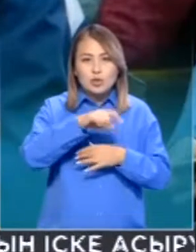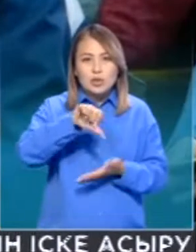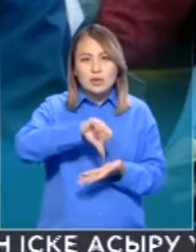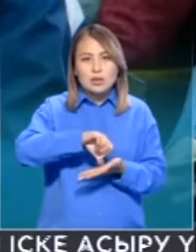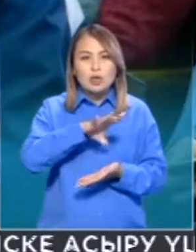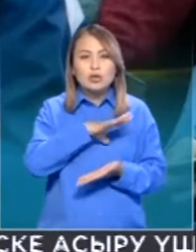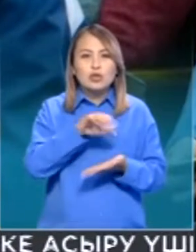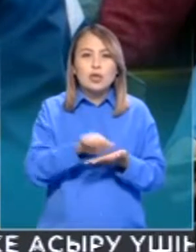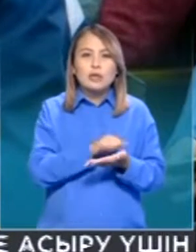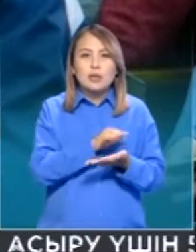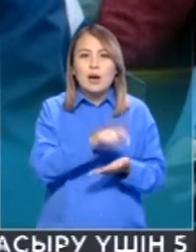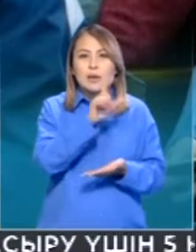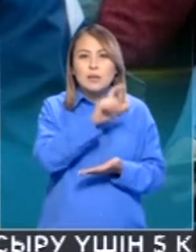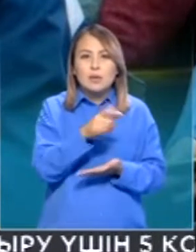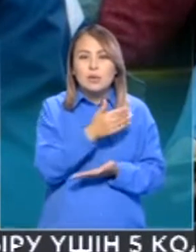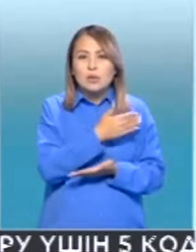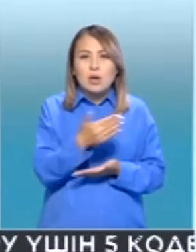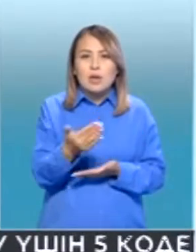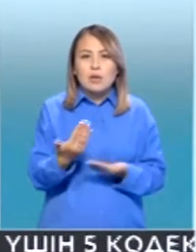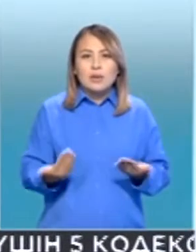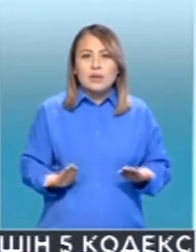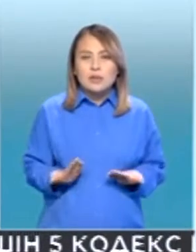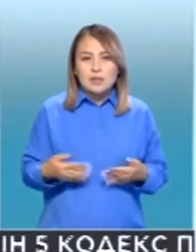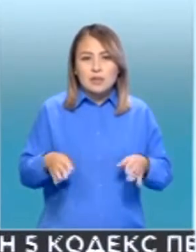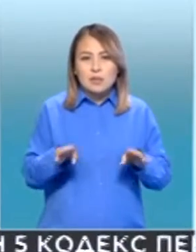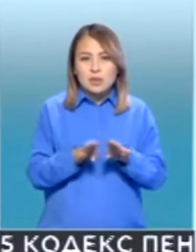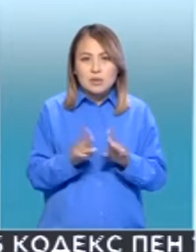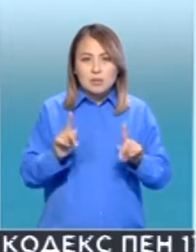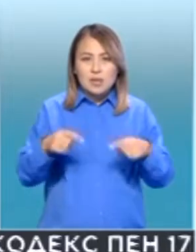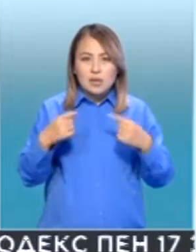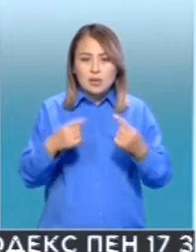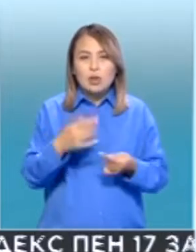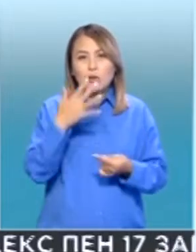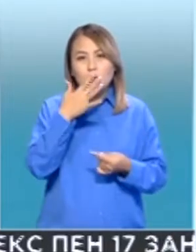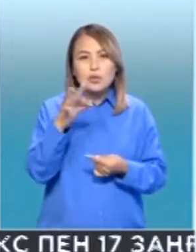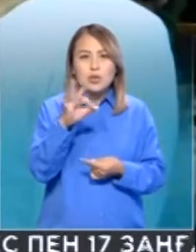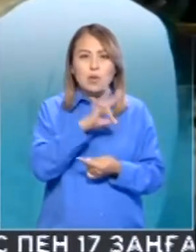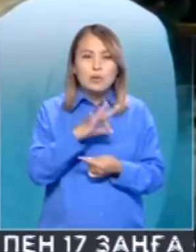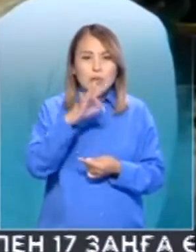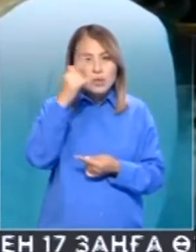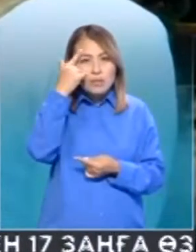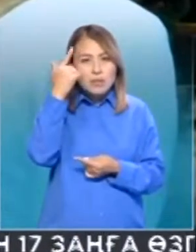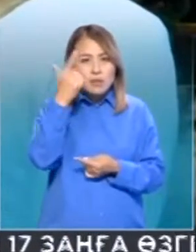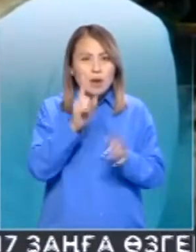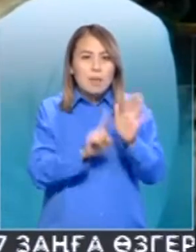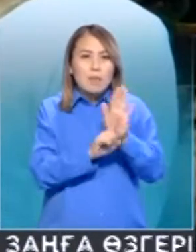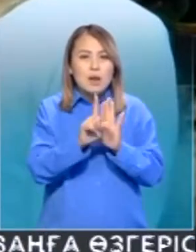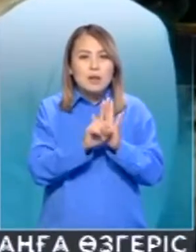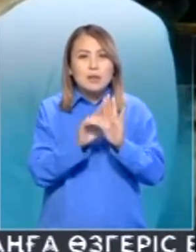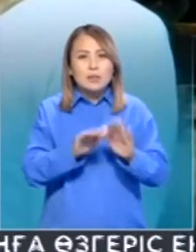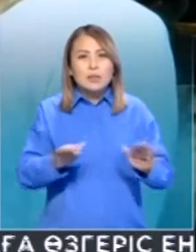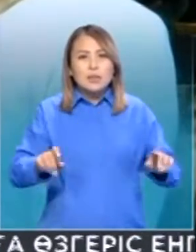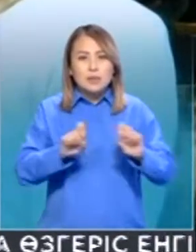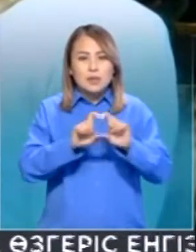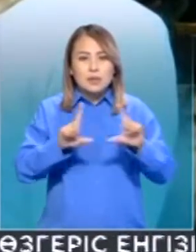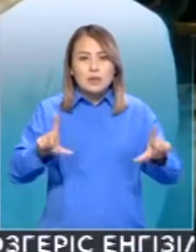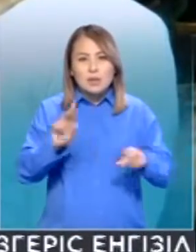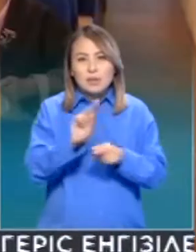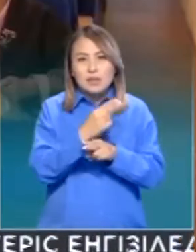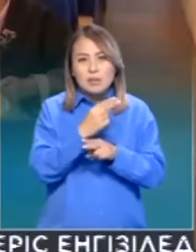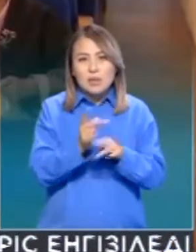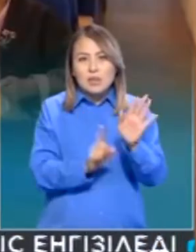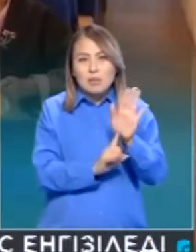ұйым мүшесі қатысты. Құжатта адам мен оның әл-ауқатына негізгі басымдық берілгені, ұлт саулығына қатысты бастамалар балалардың мектепке